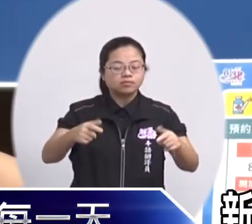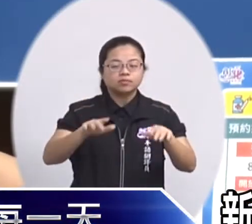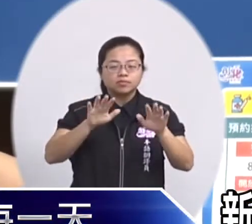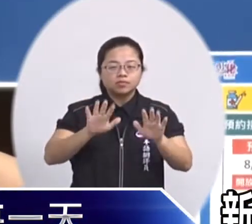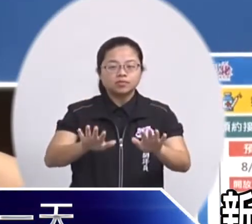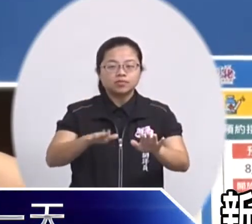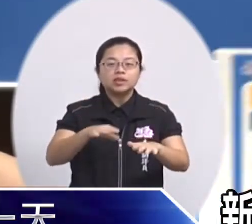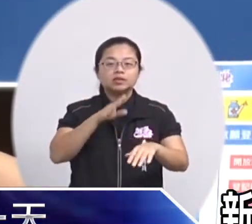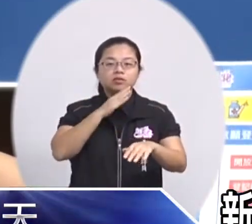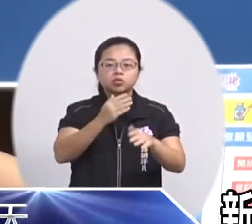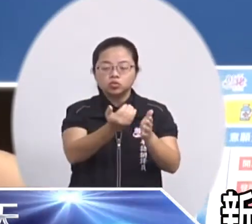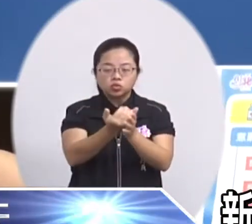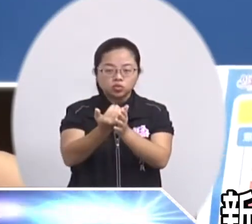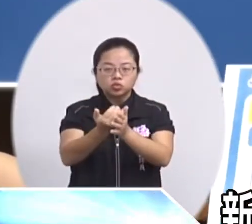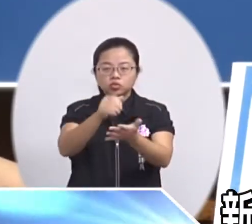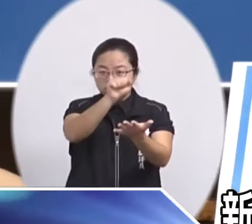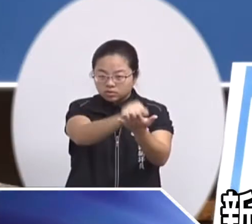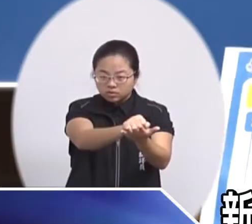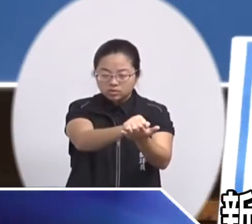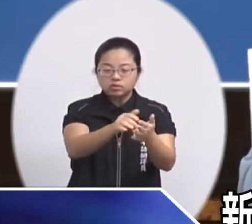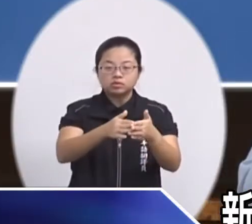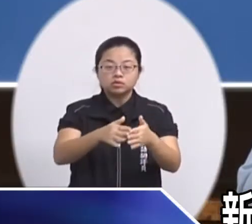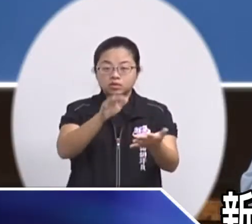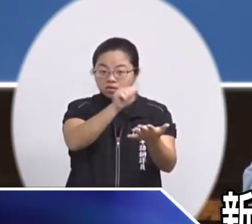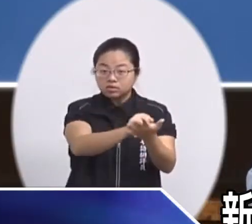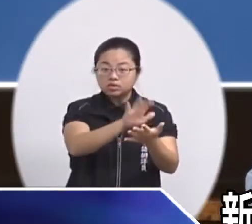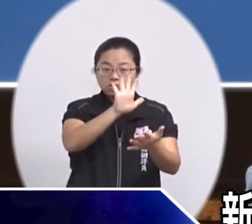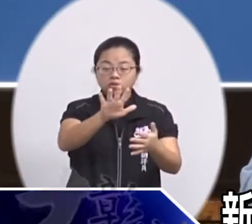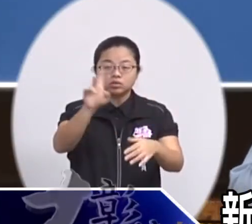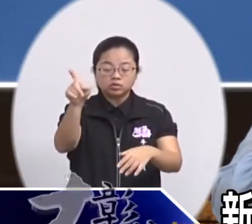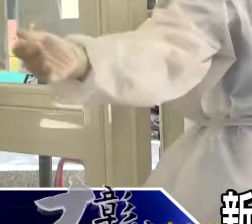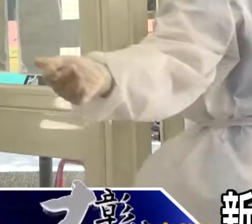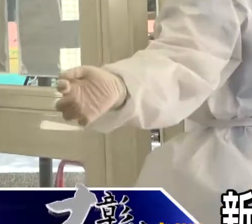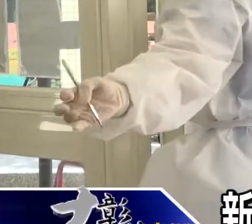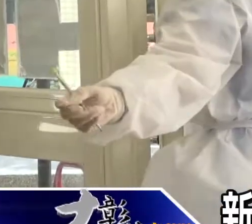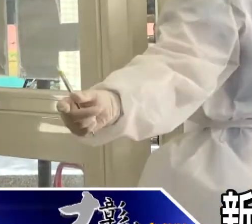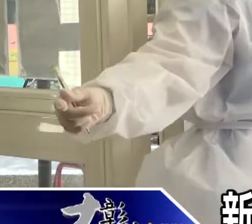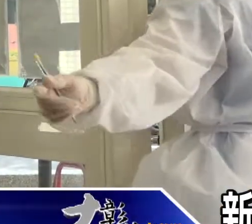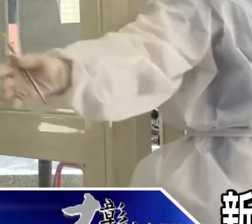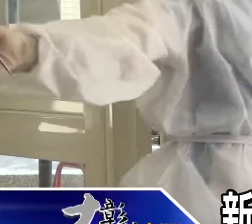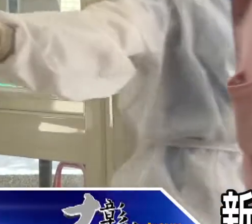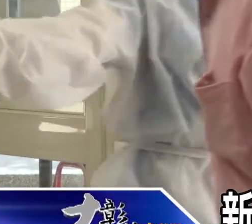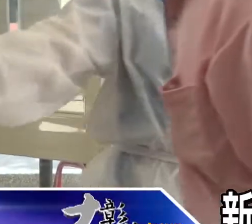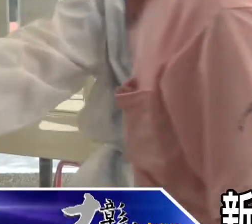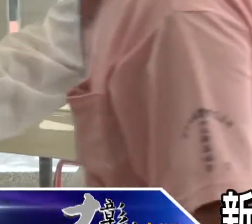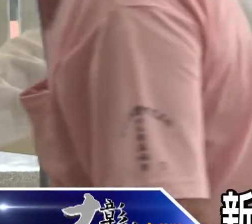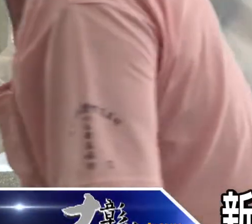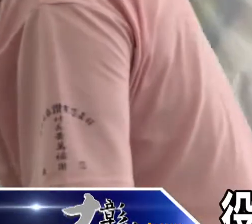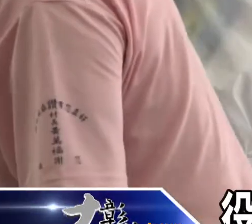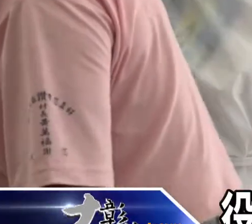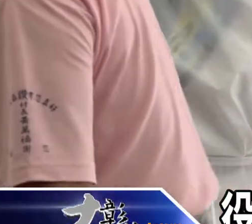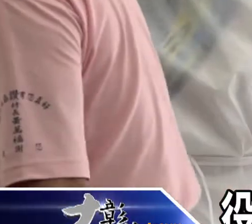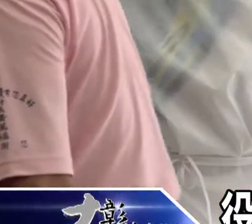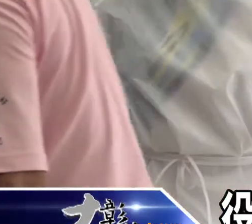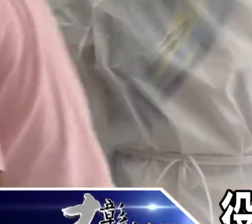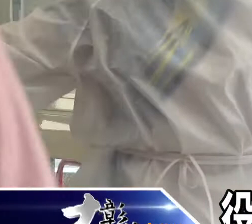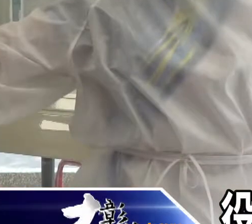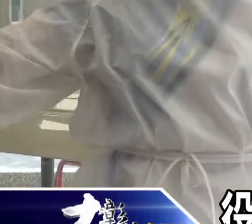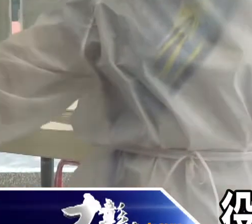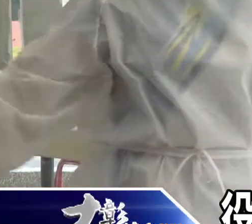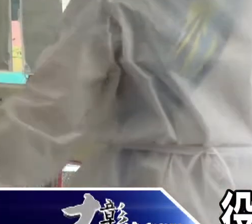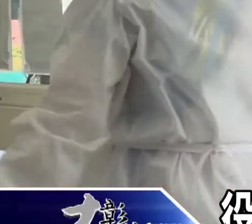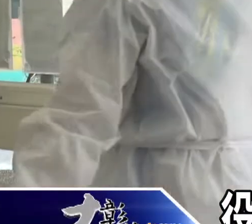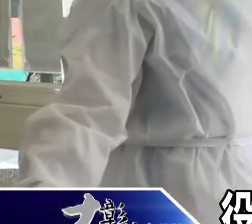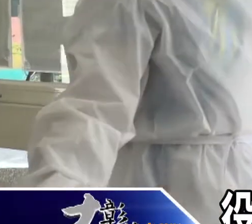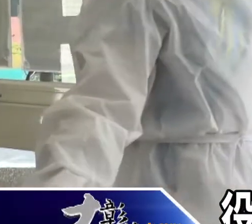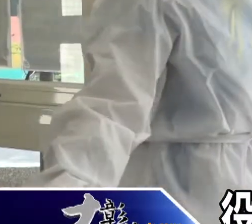啊，今麦是要开始登记哦。爱会记哩，有登记才有疫苗哦，吼！ 疫情影响极大，登照任何时程。县长王惠美嘛